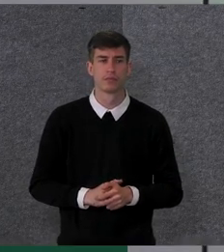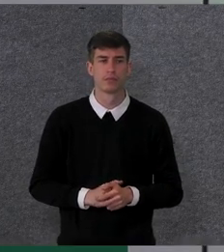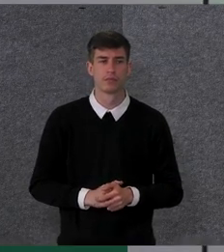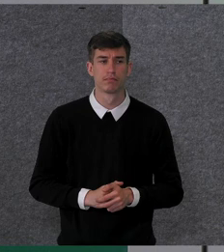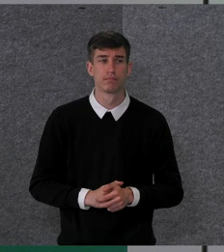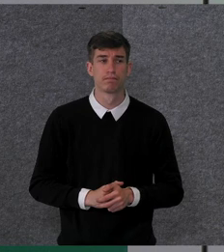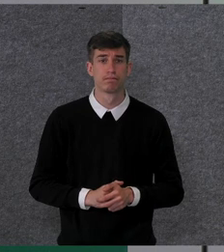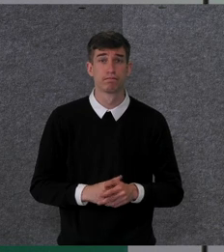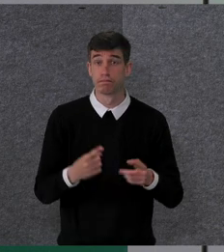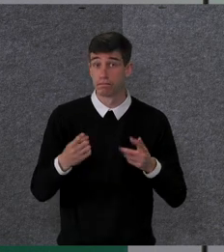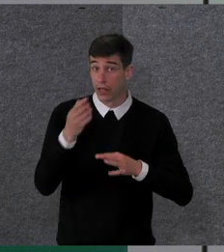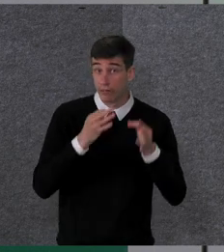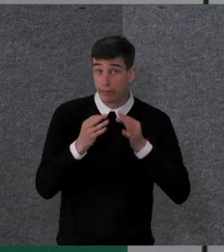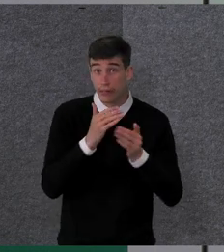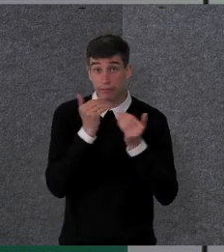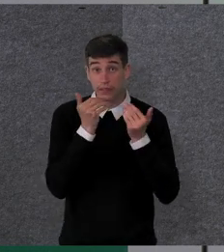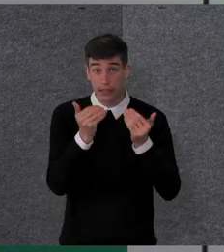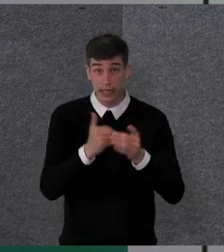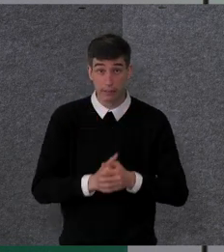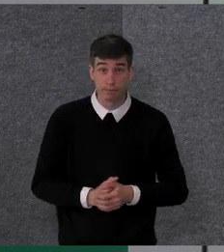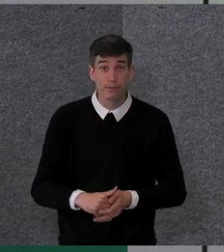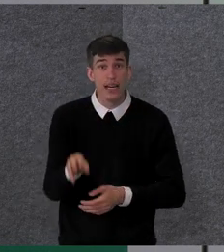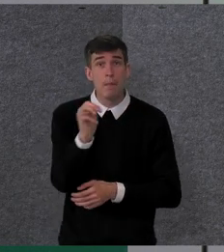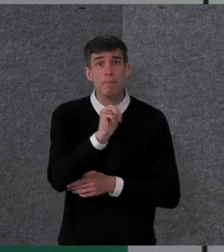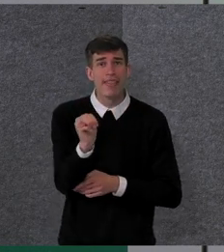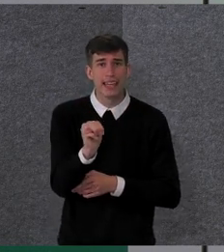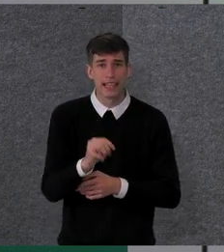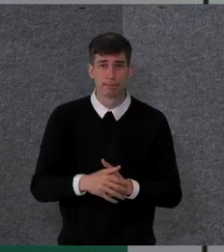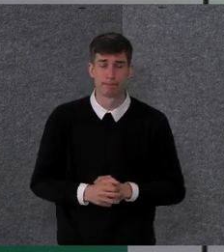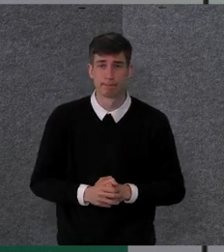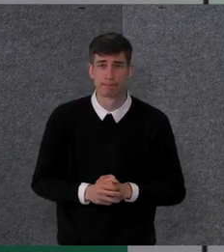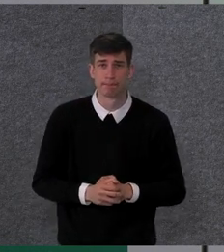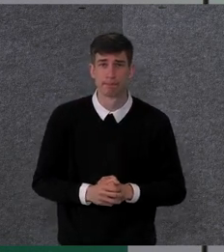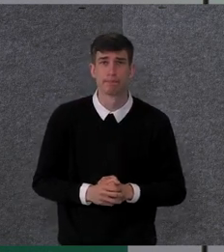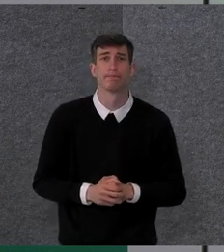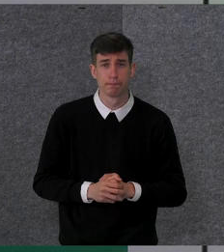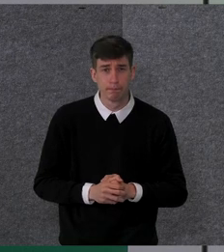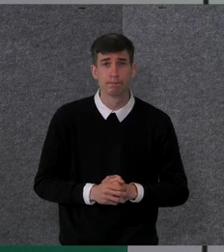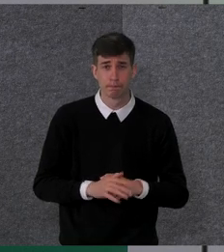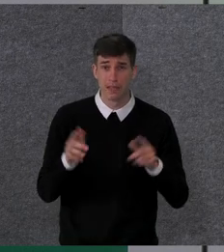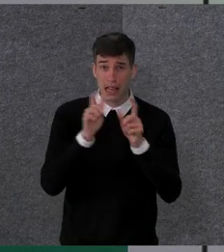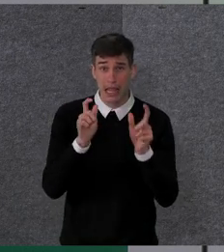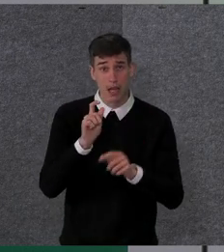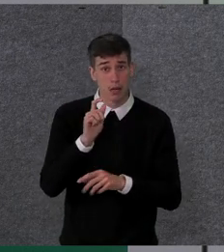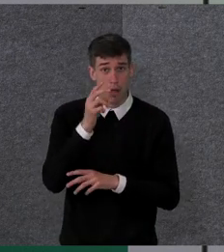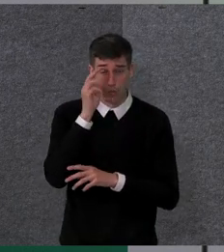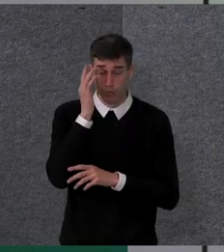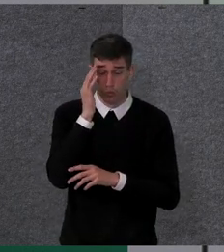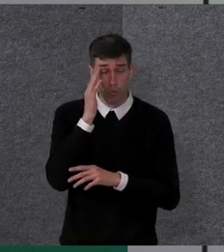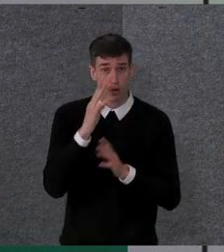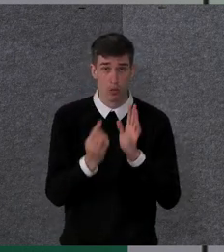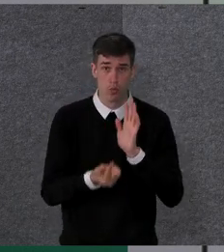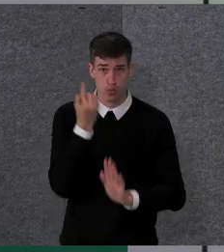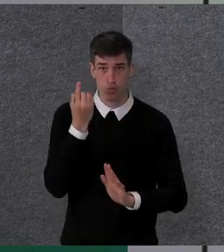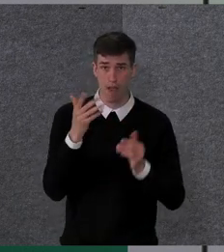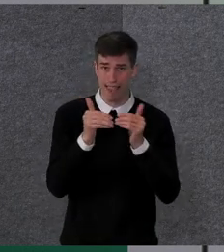Vielen Dank für eure Fragen. Zunächst zu Martina. Ich habe das mit großer Sorge betrachtet. Der Truppenauflauf an